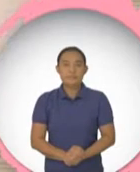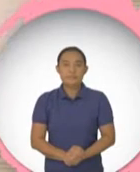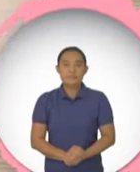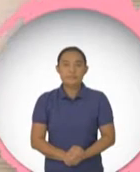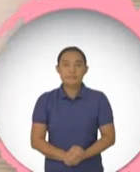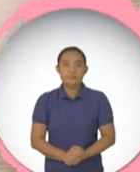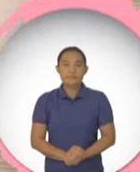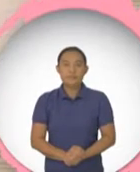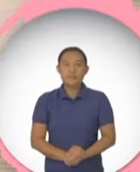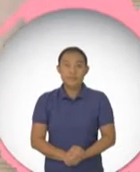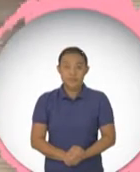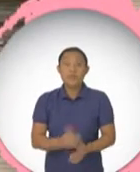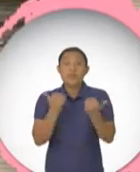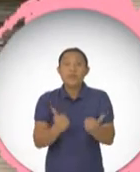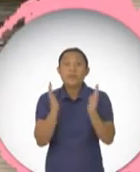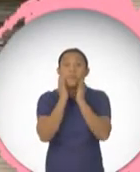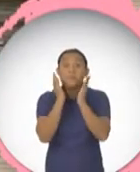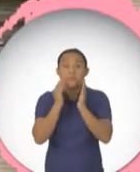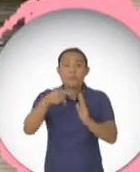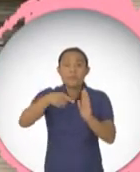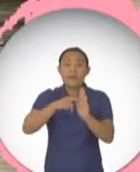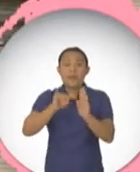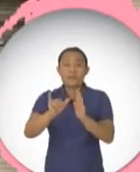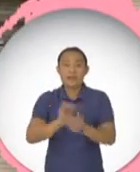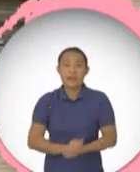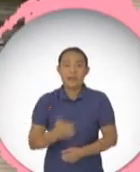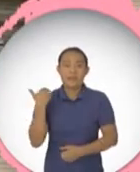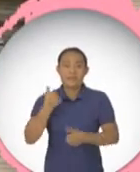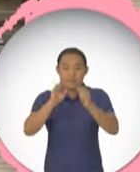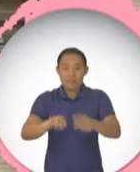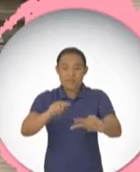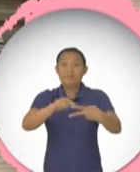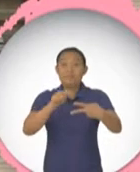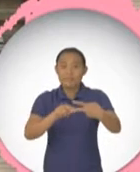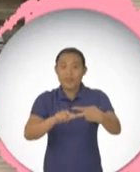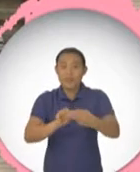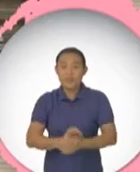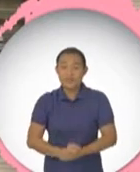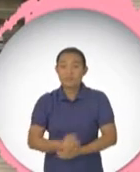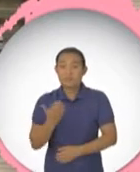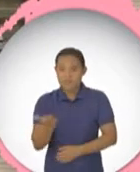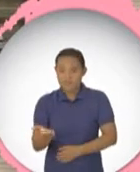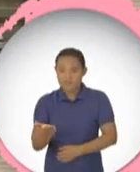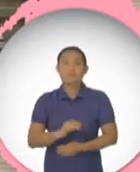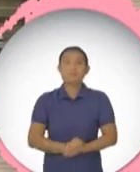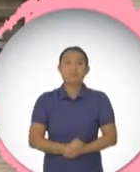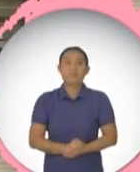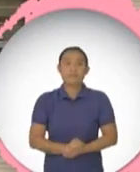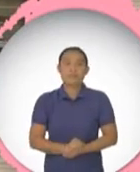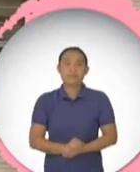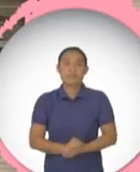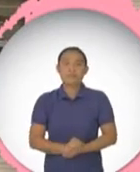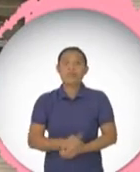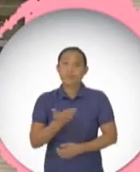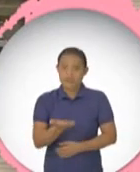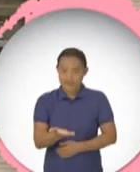วันนี้แป้งพายที่เราทำไว้นะครับก็ได้ออกมา2ชนิดด้วยกันทั้งแบบแท่งแบบนี้หรือบิดเป็นรูปโบแบบนี้ได้นะครับนี่ก็เป็นในส่